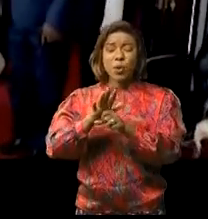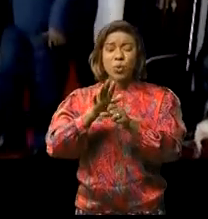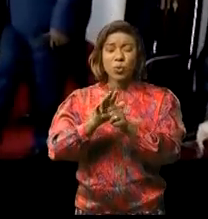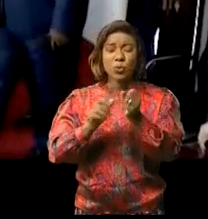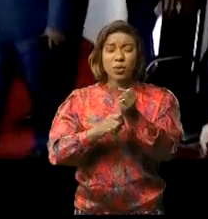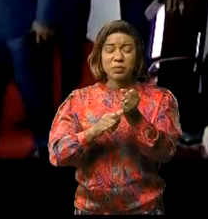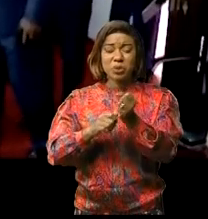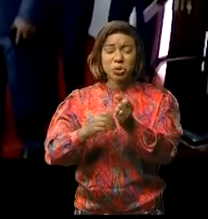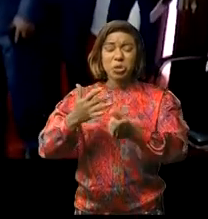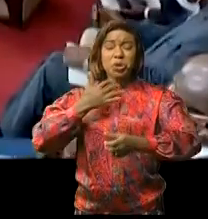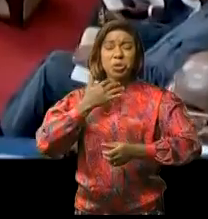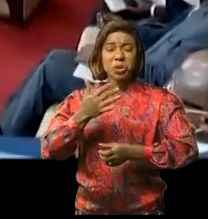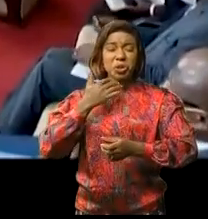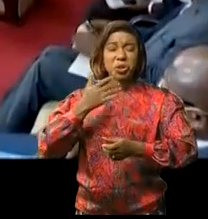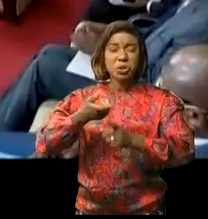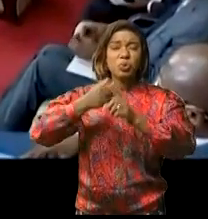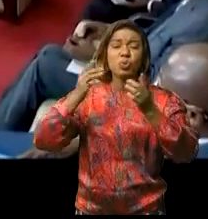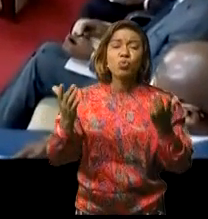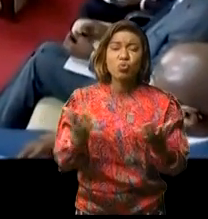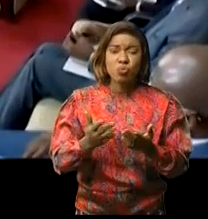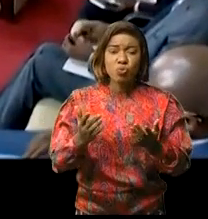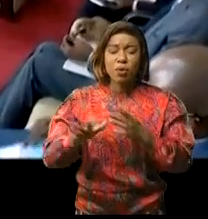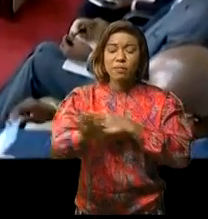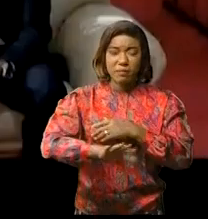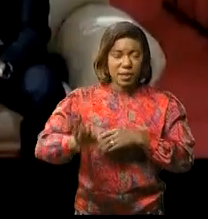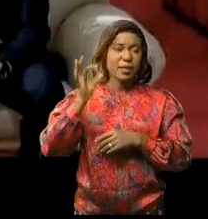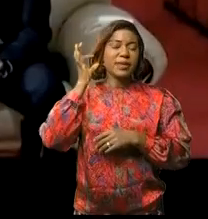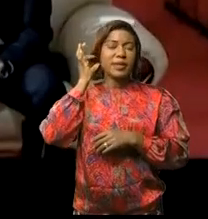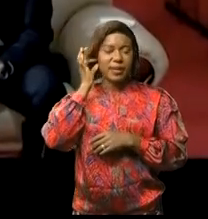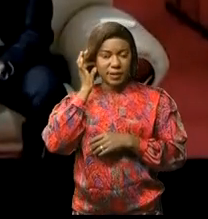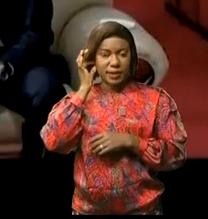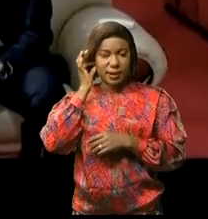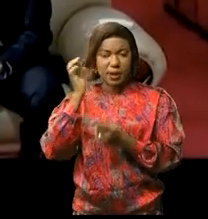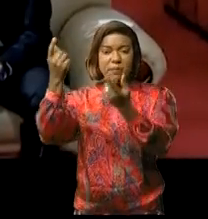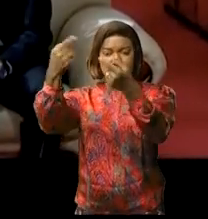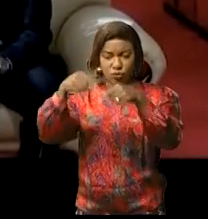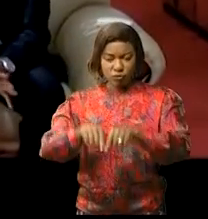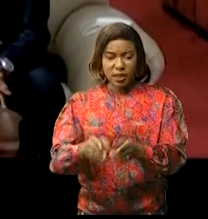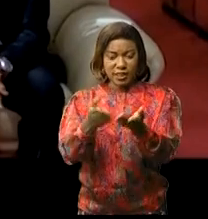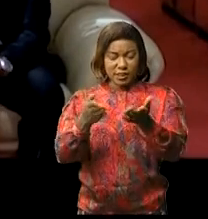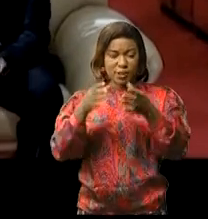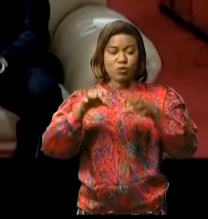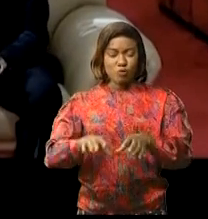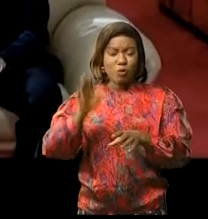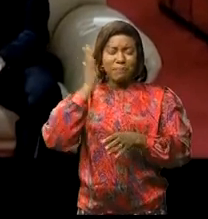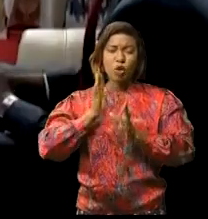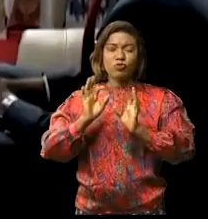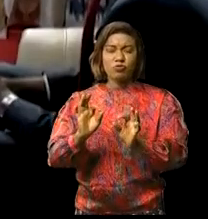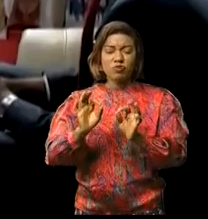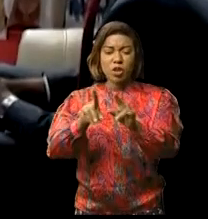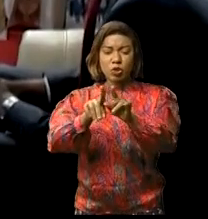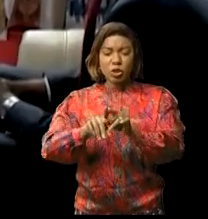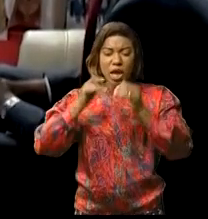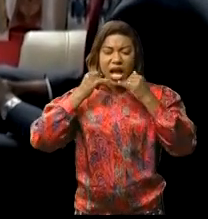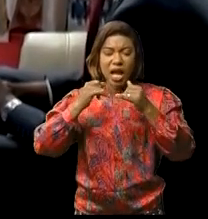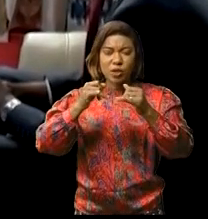d'affaires kenyans sont attendus en République démocratique du Congo au mois d'octobre prochain. Cette bonne nouvelle a été annoncée au numéro